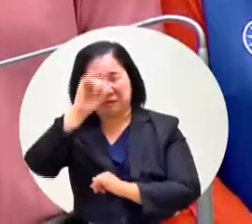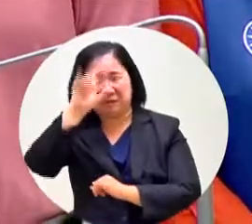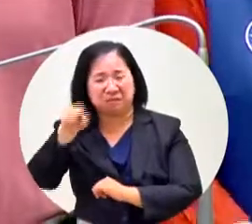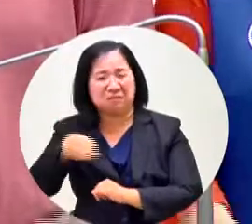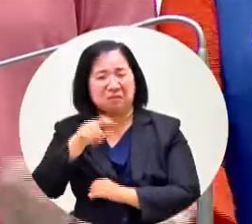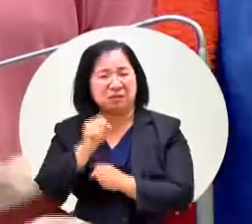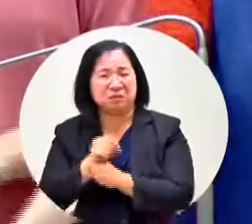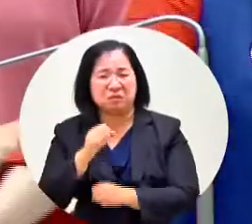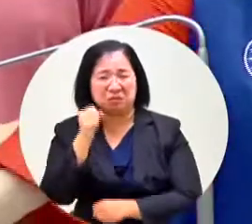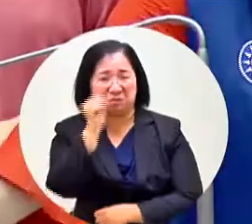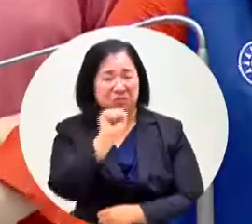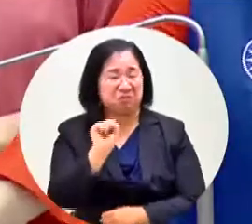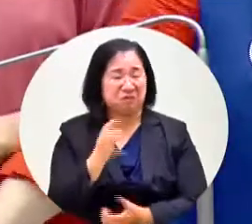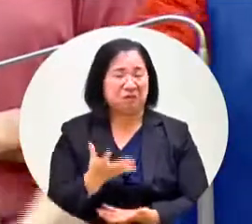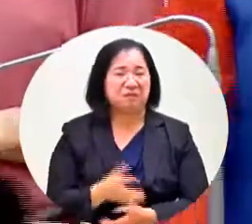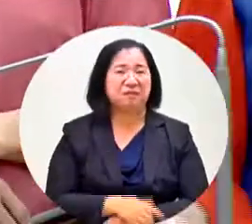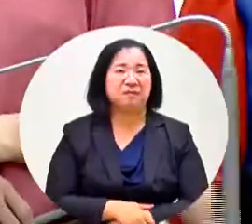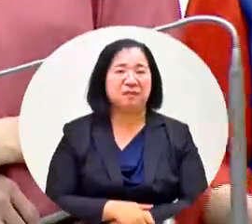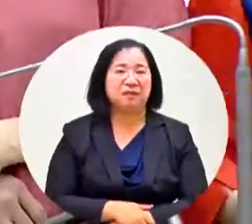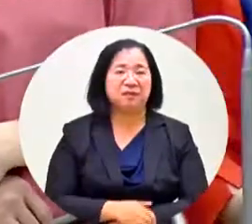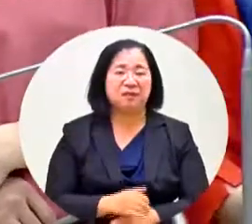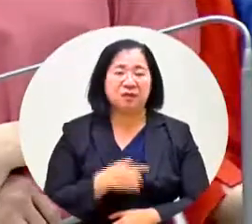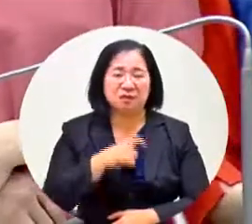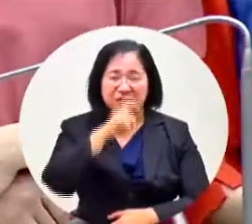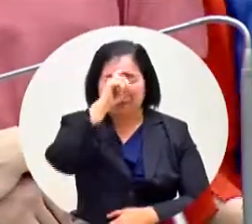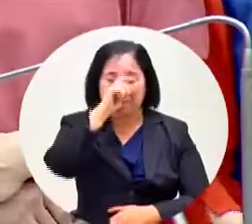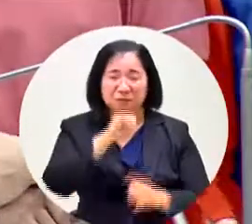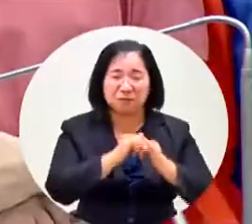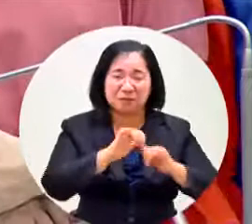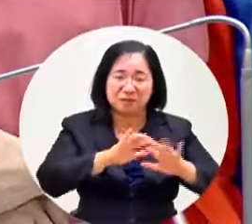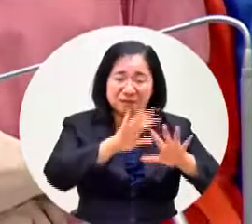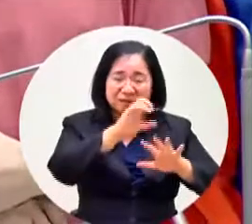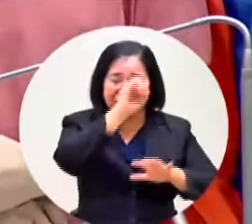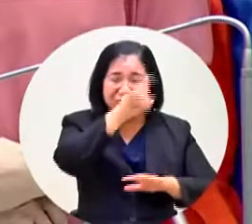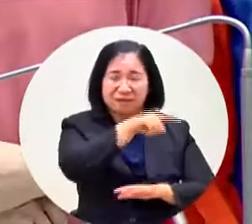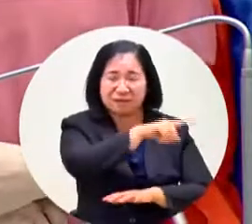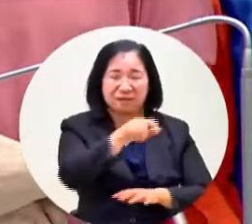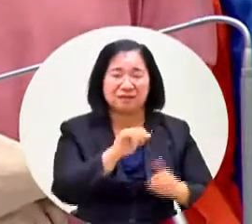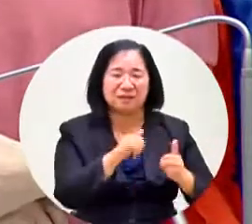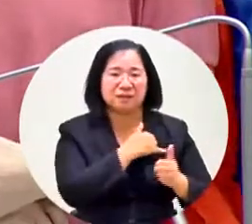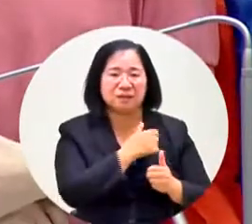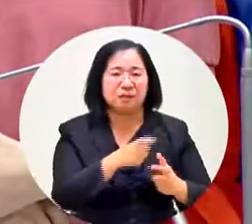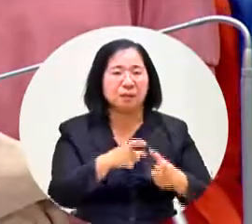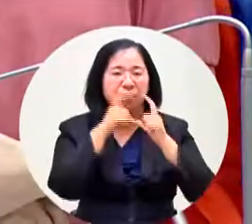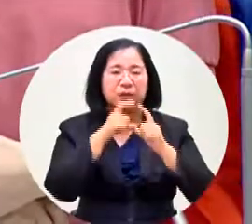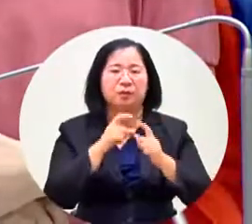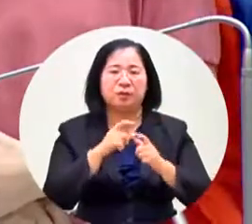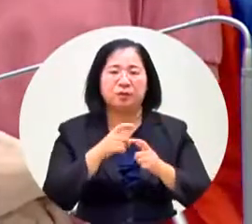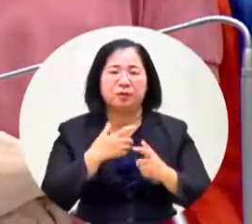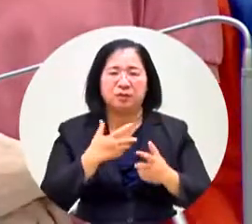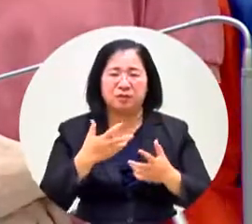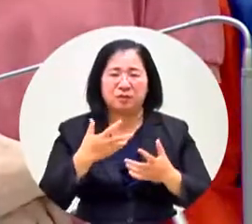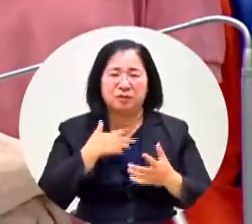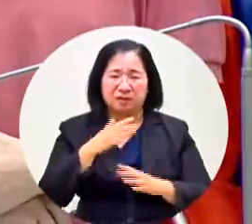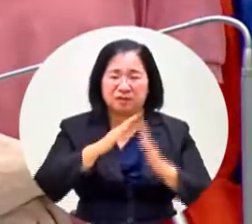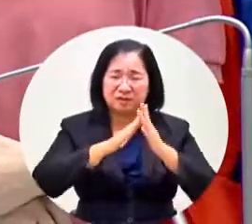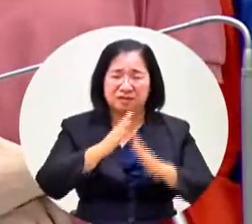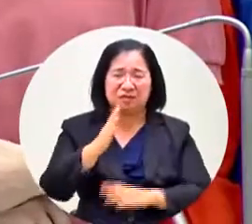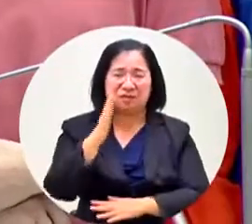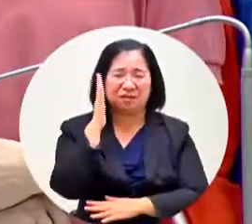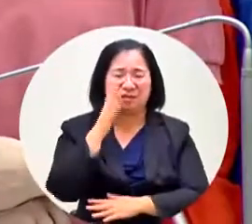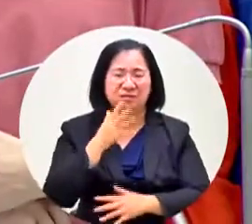只许州官放火，不许百姓点灯。我希望民进党的议员在议事里